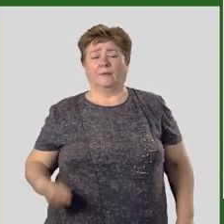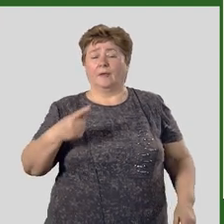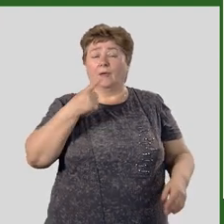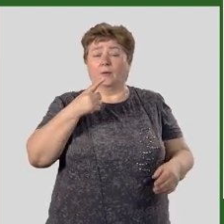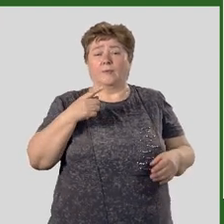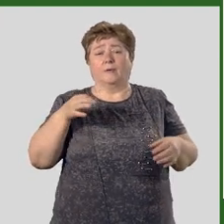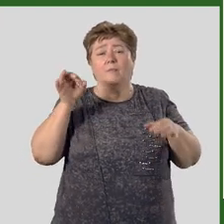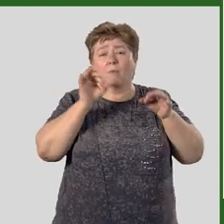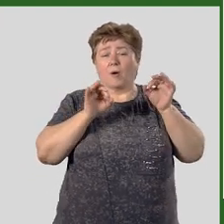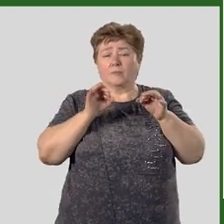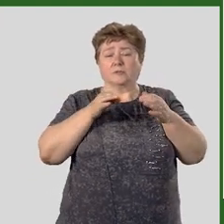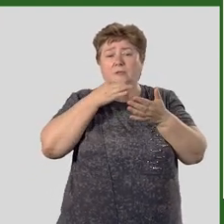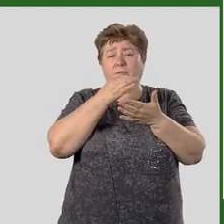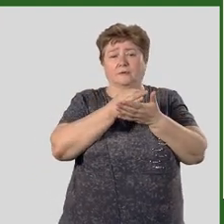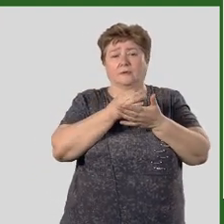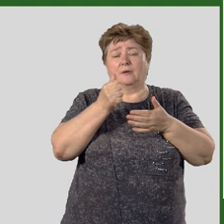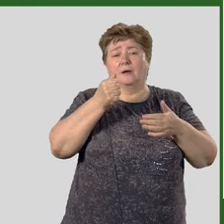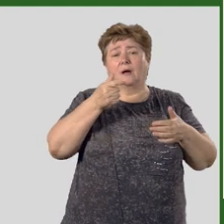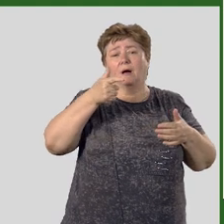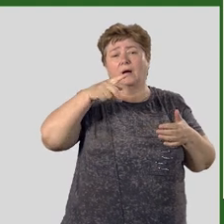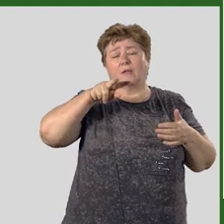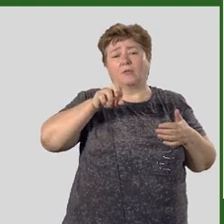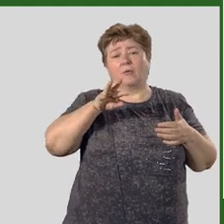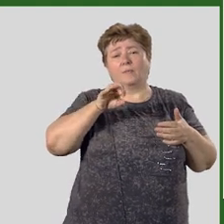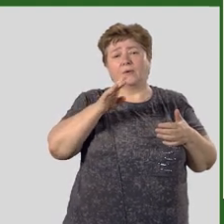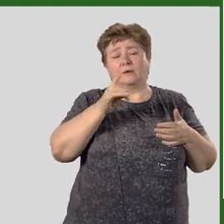Первому описанию соответствует агломерация,